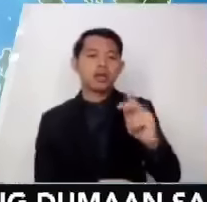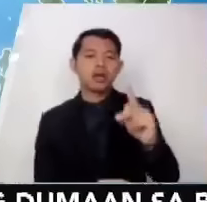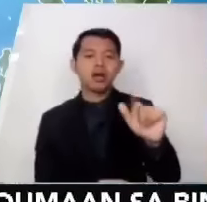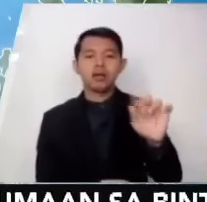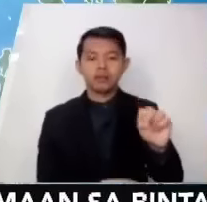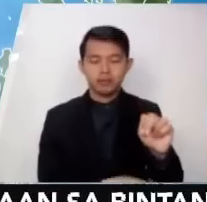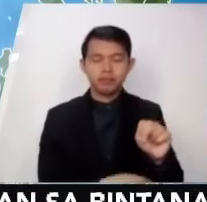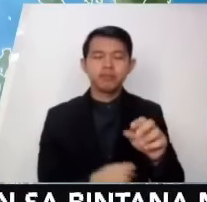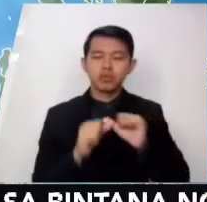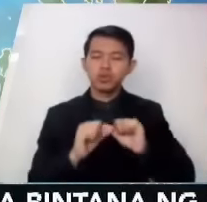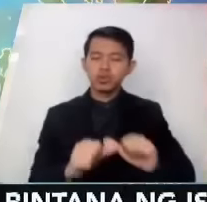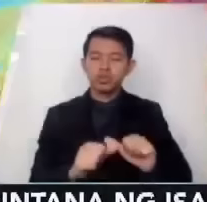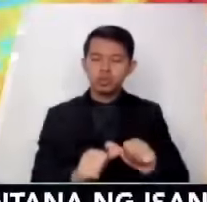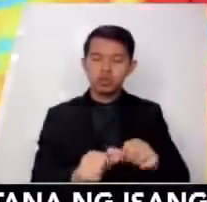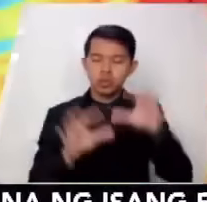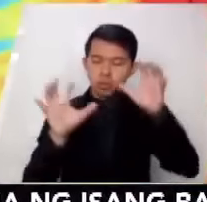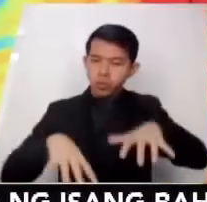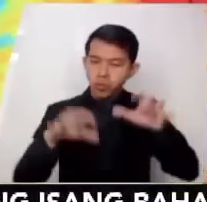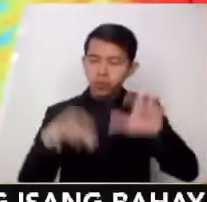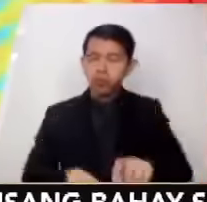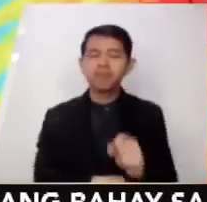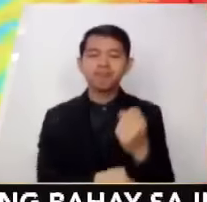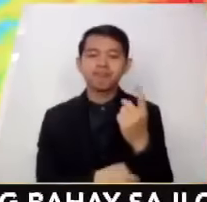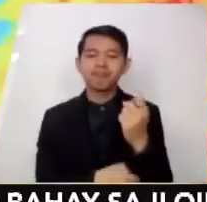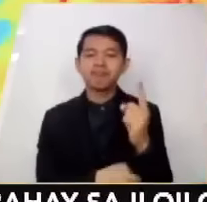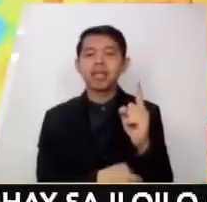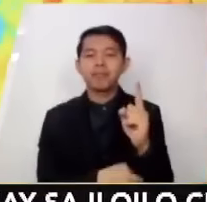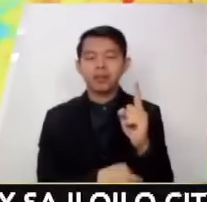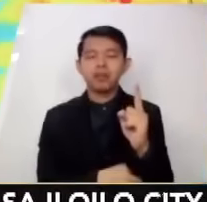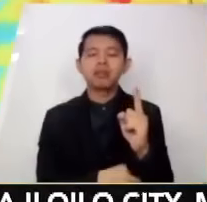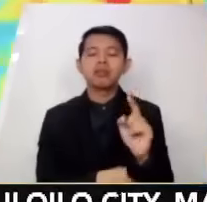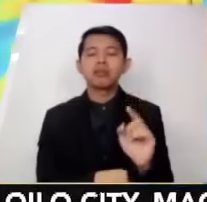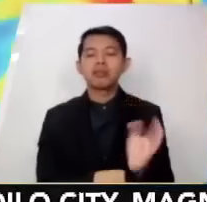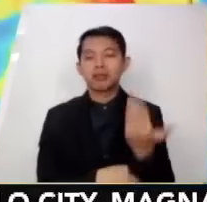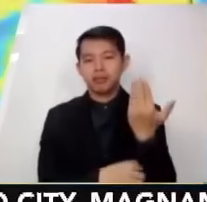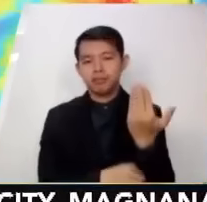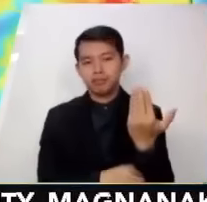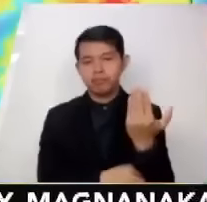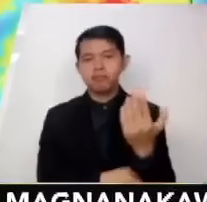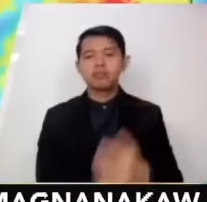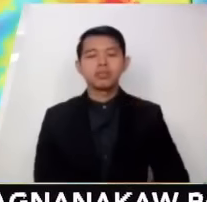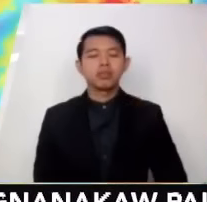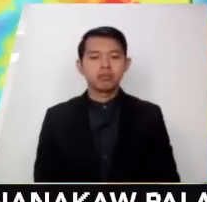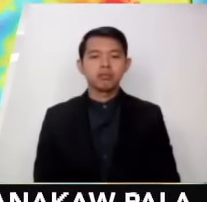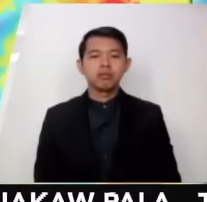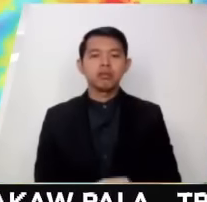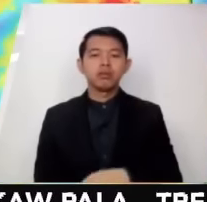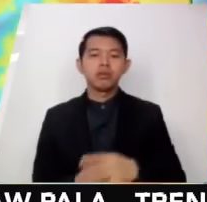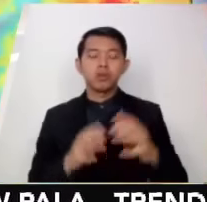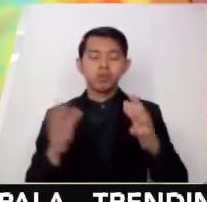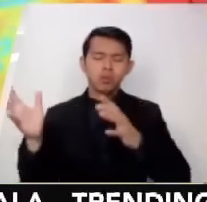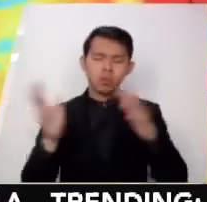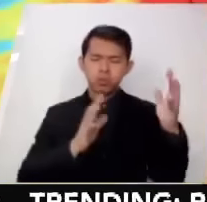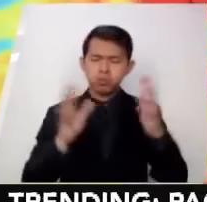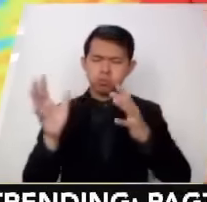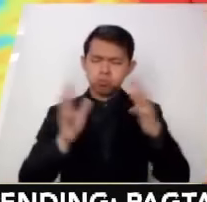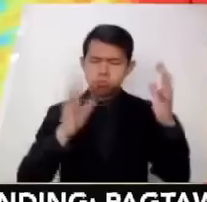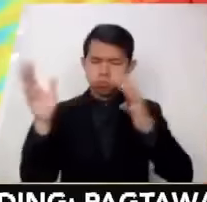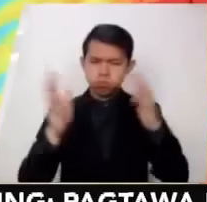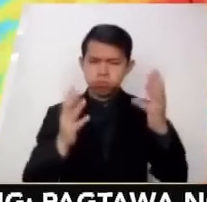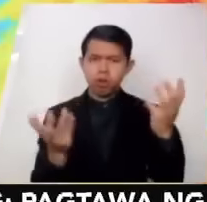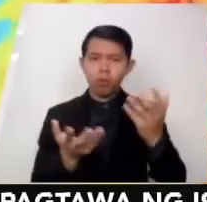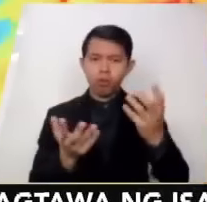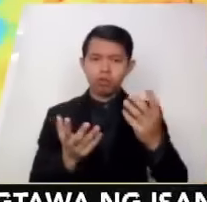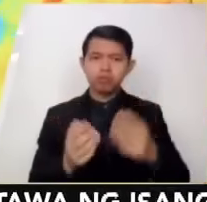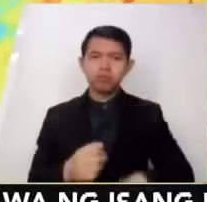Huling namataan ng PAGASA ang sentro ng Bagyong Enteng sa layong 115 kilometers east-northeast ng Infanta, Quezon. Taglay